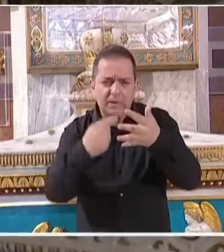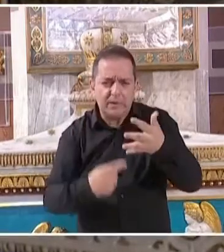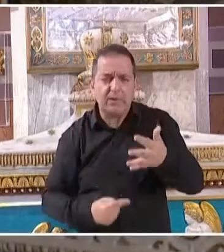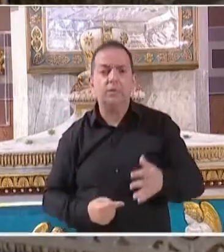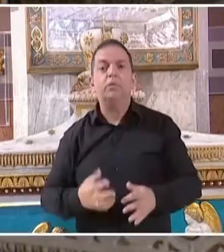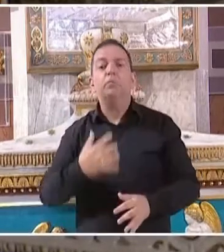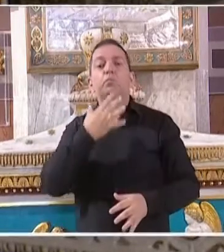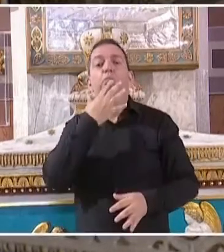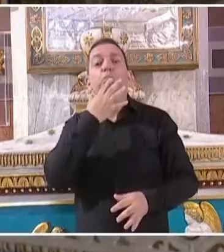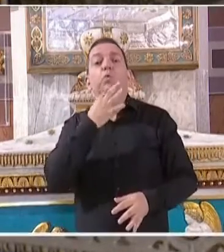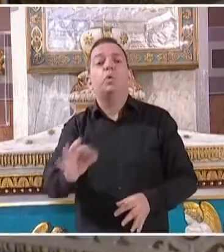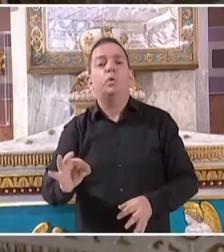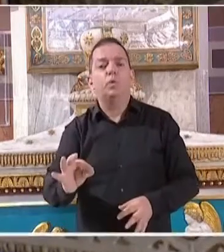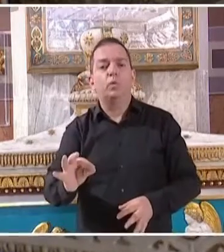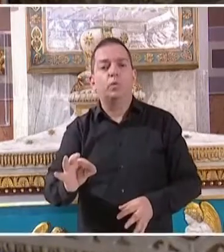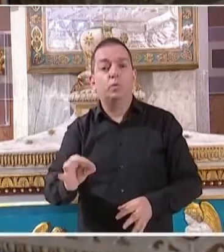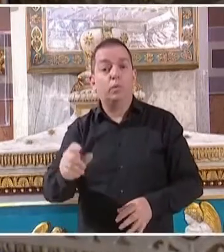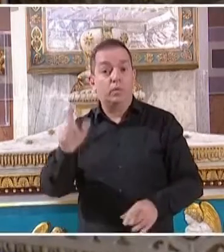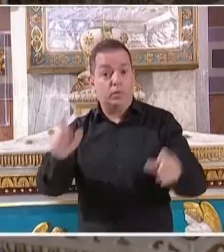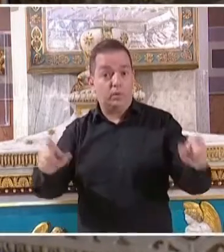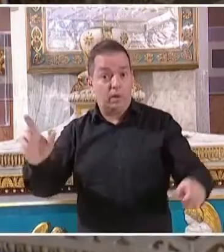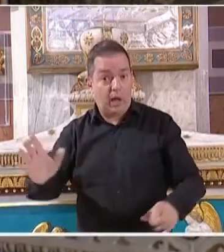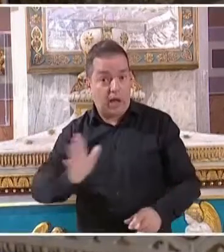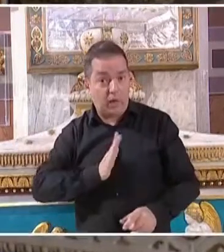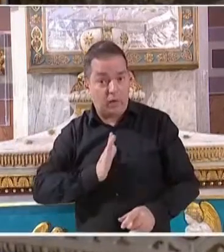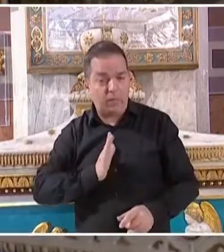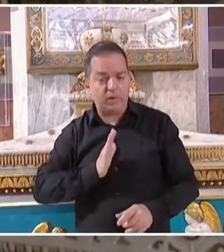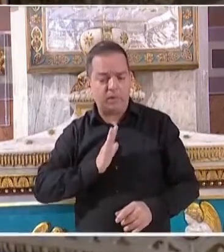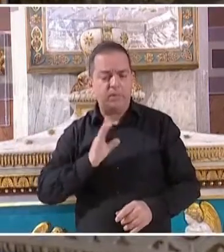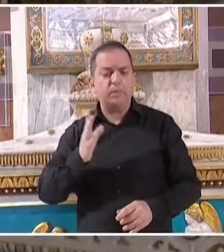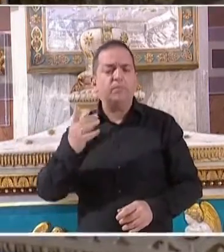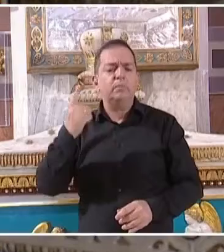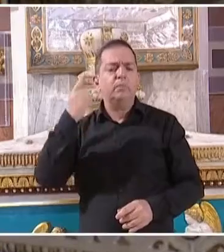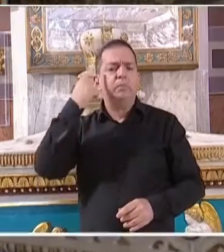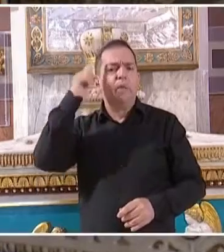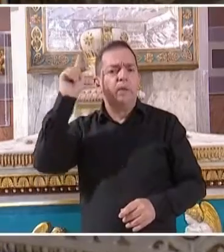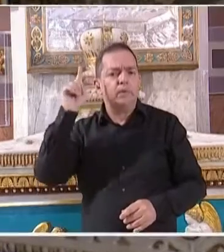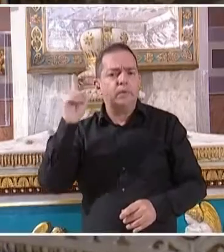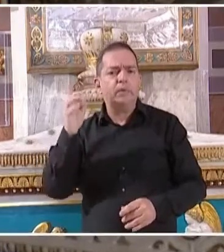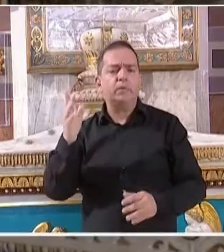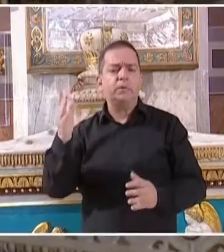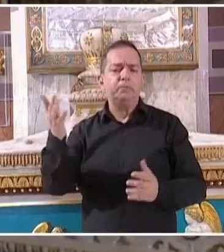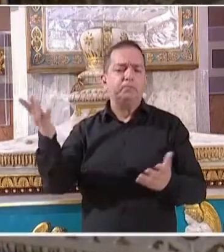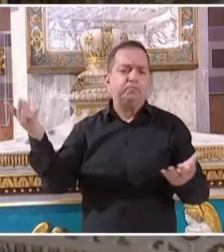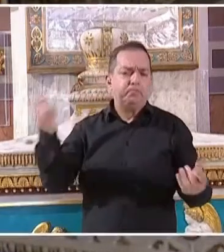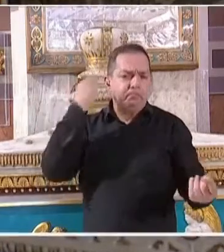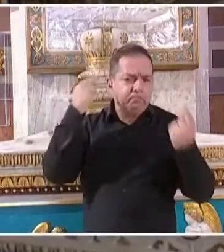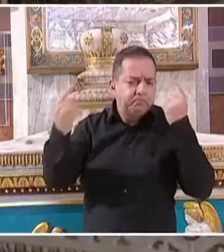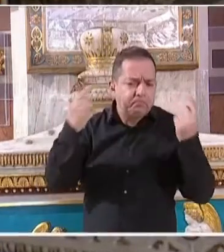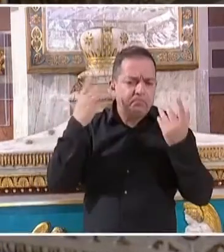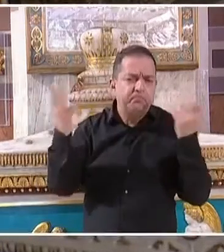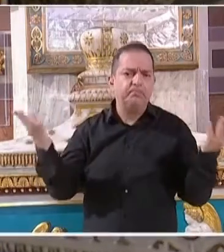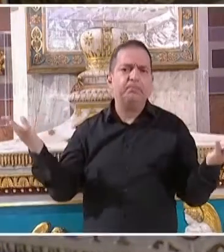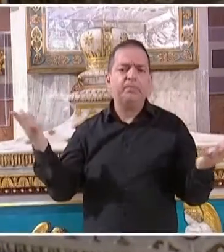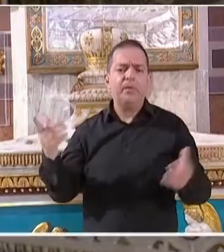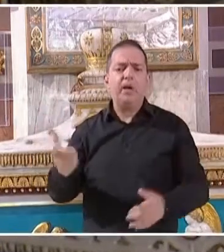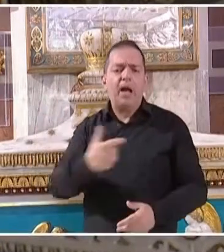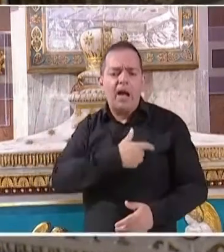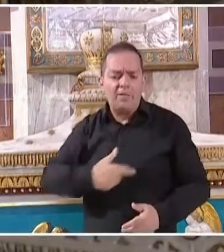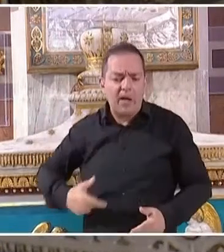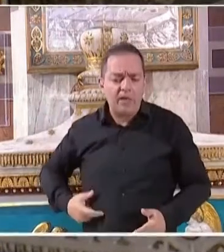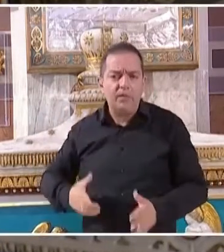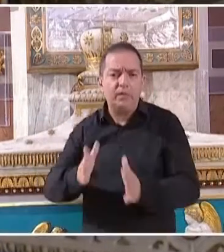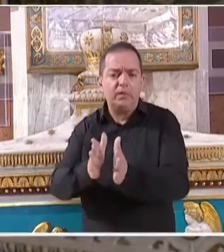αγνοεί, εγκαταλείπει ή παραγνωρίζει την υγιένουσα διδασκαλία της